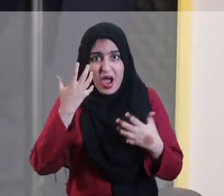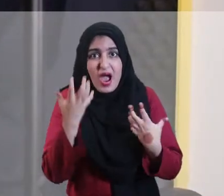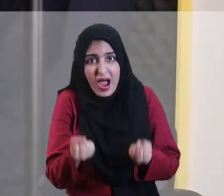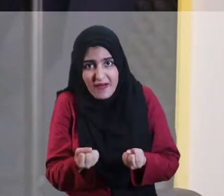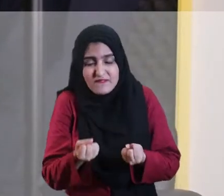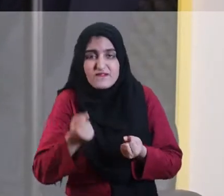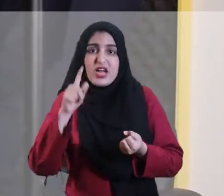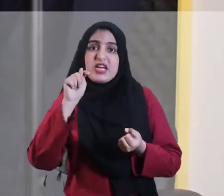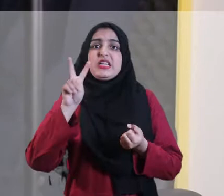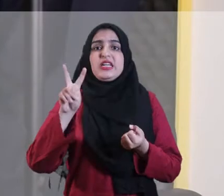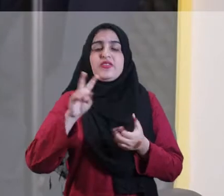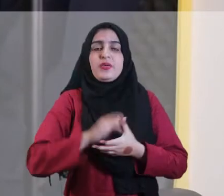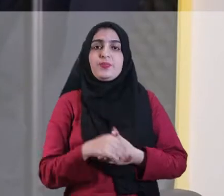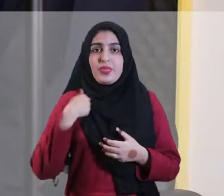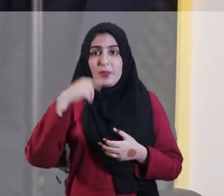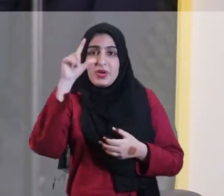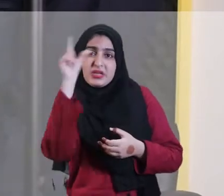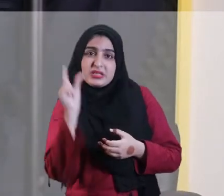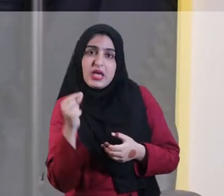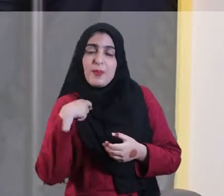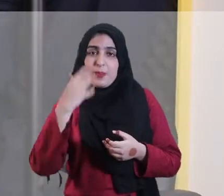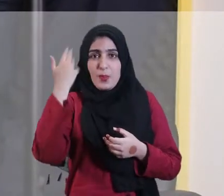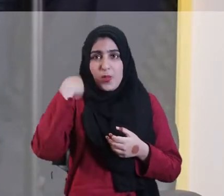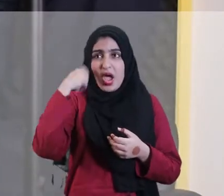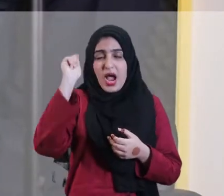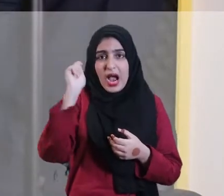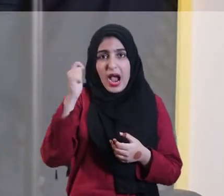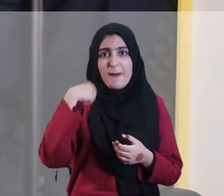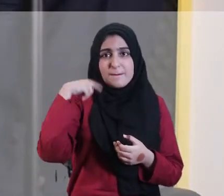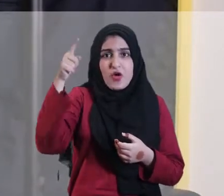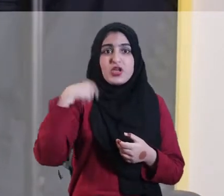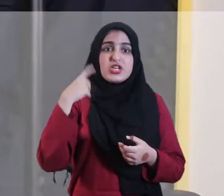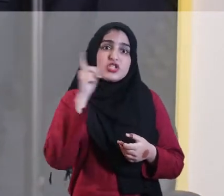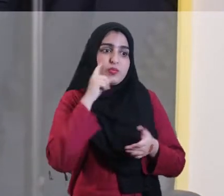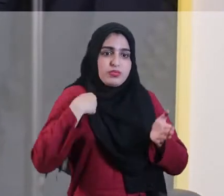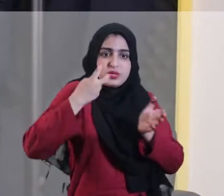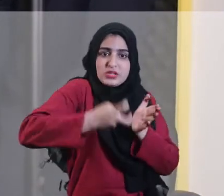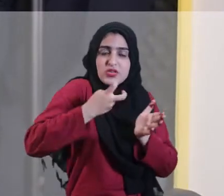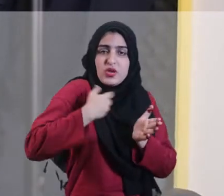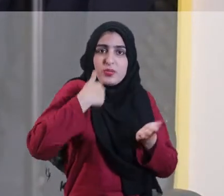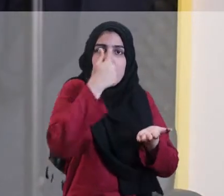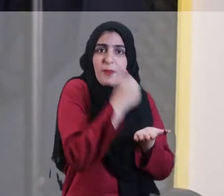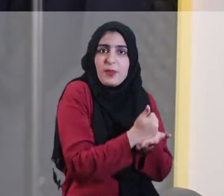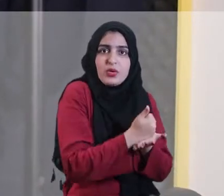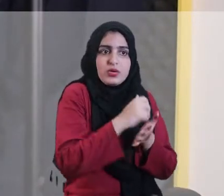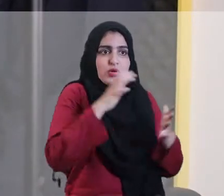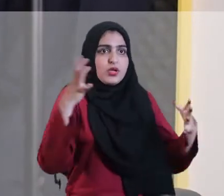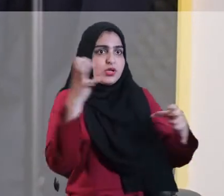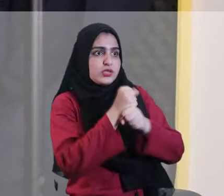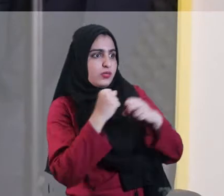सकते हैं अब मैं लंदन में दिल्ली में काम करता था तुम्हें खिलाड़ी तुम्हें उस ट्रेन में जब बैठूं इस आगरा में यह देखिए वोट की जान लगे